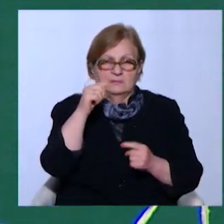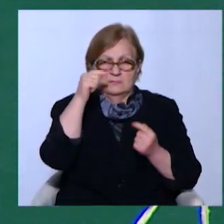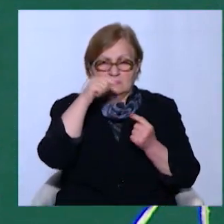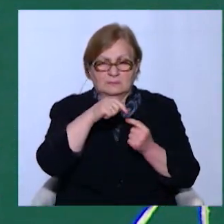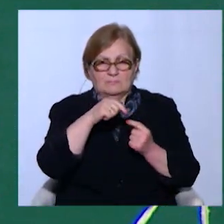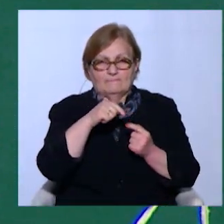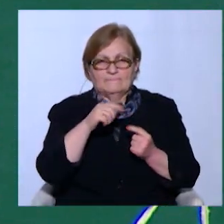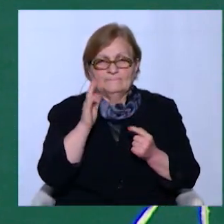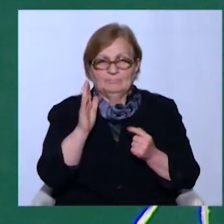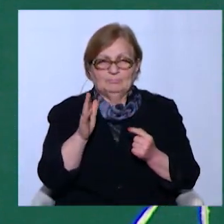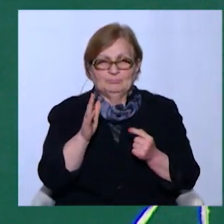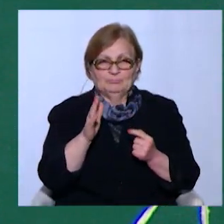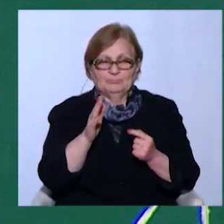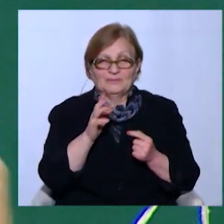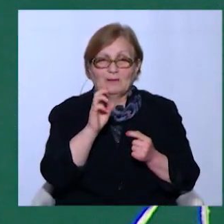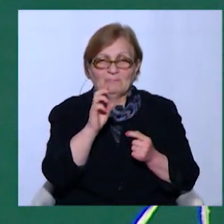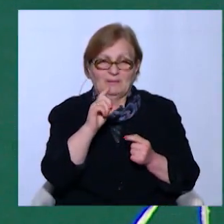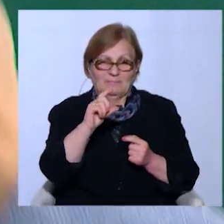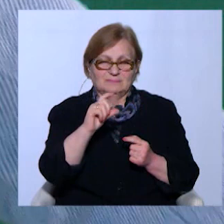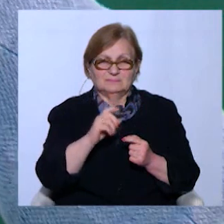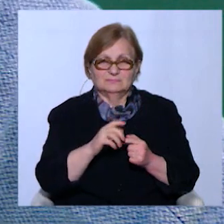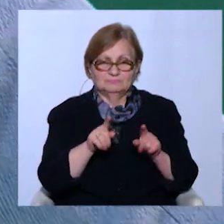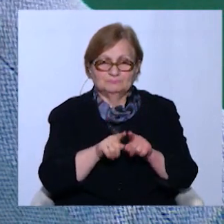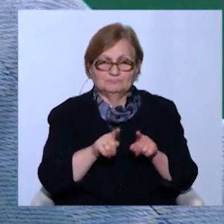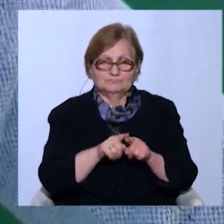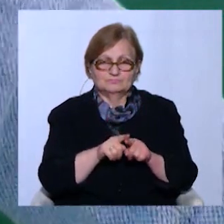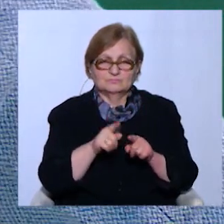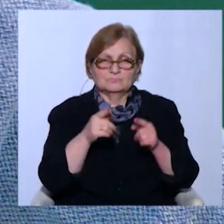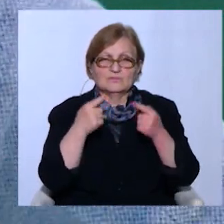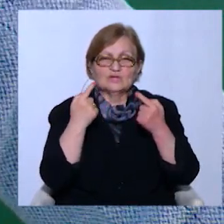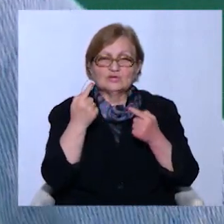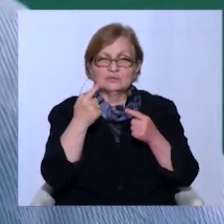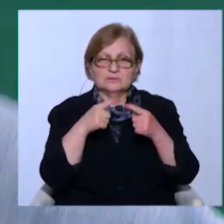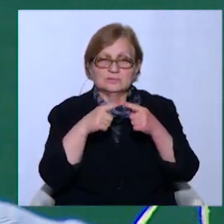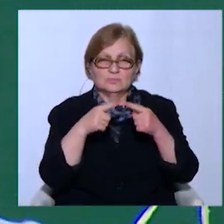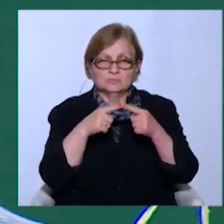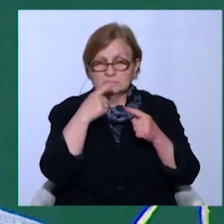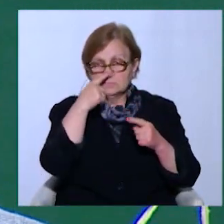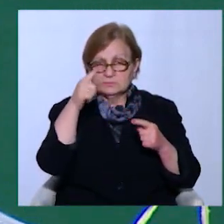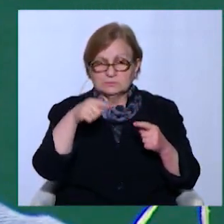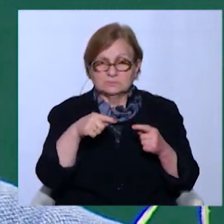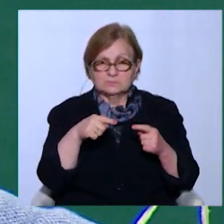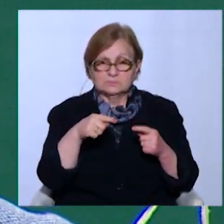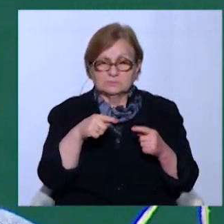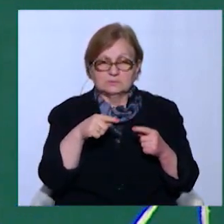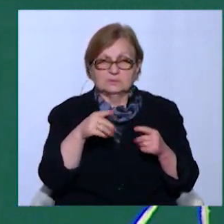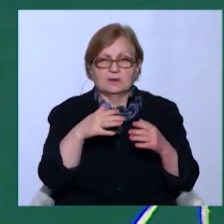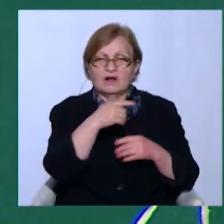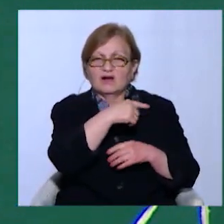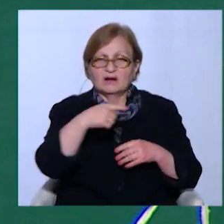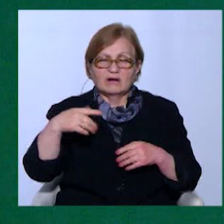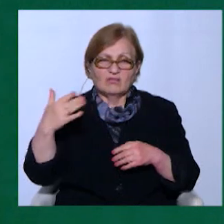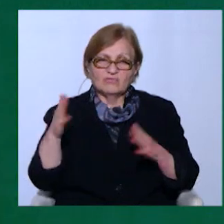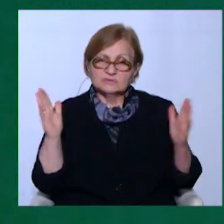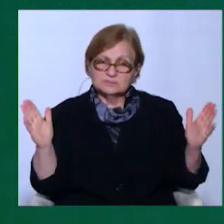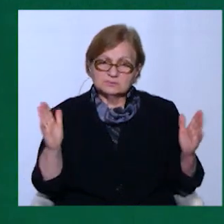მოპირდაპირე გვერდს აღვნიშნავთ პატარა B-თი. ასევე დიდი კუთხის წინ, აი ესე ისილთ მაგ, დიდი გვერდია.